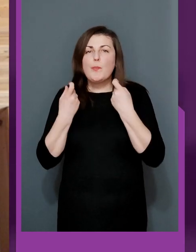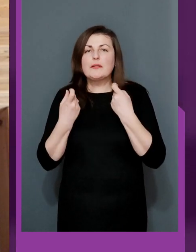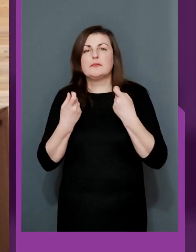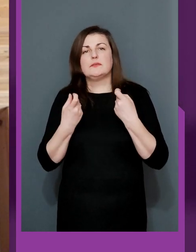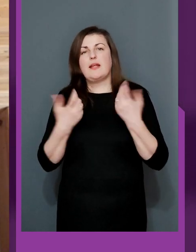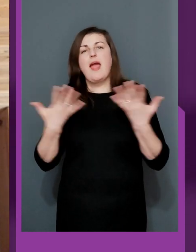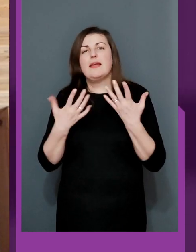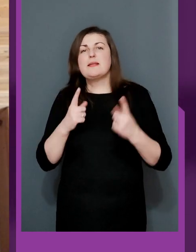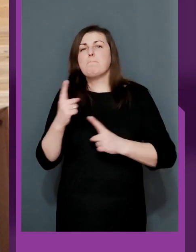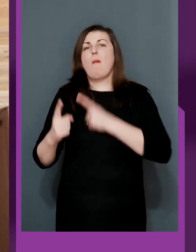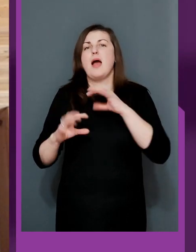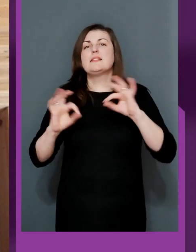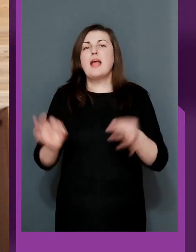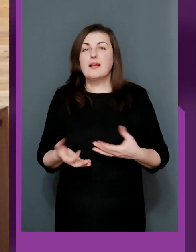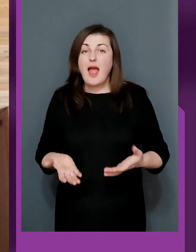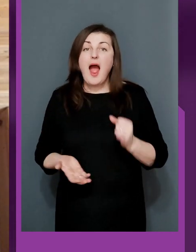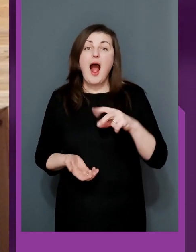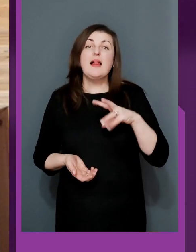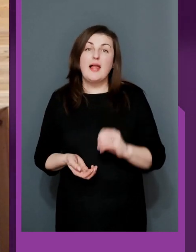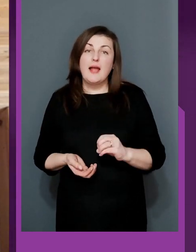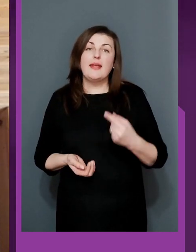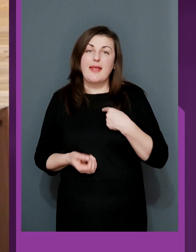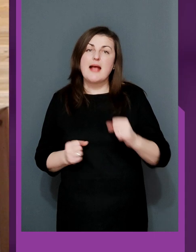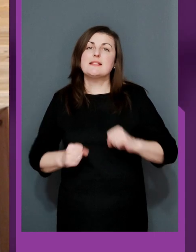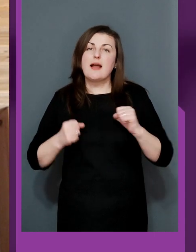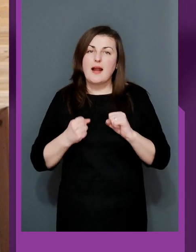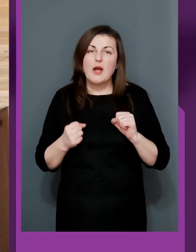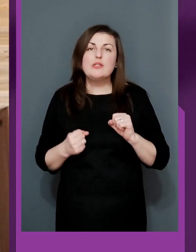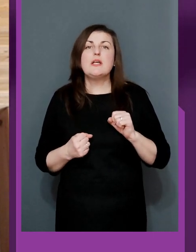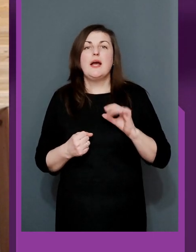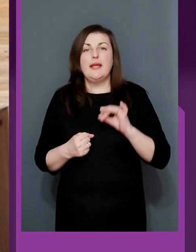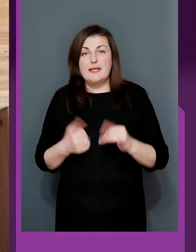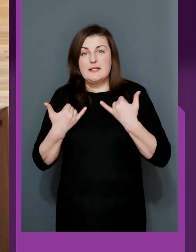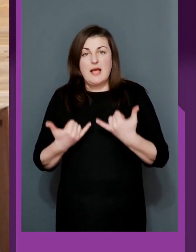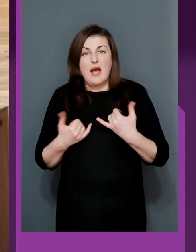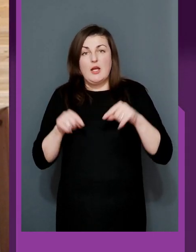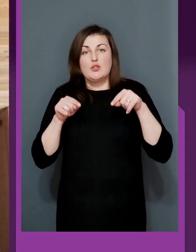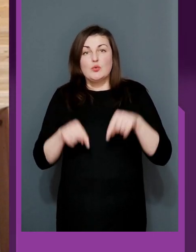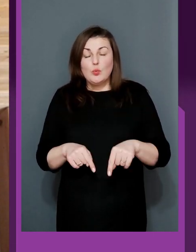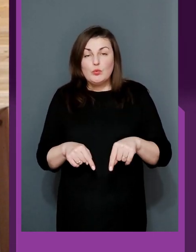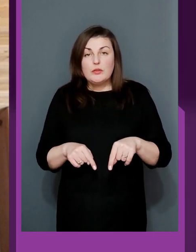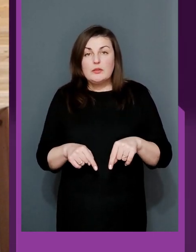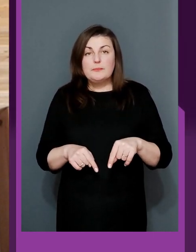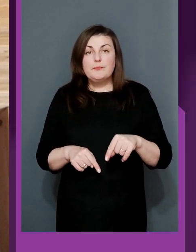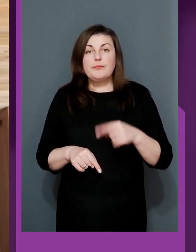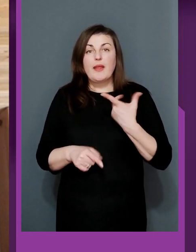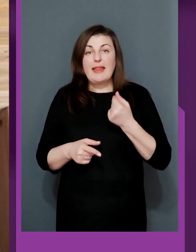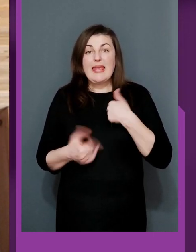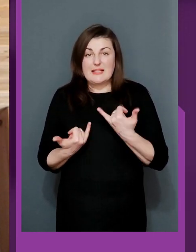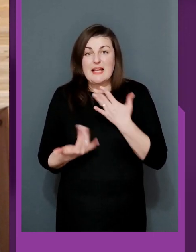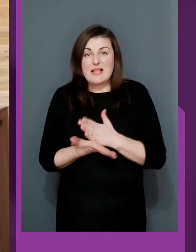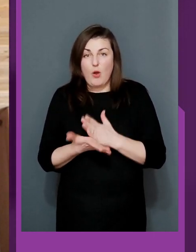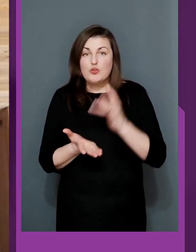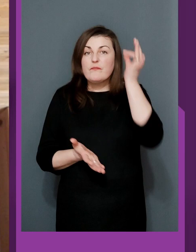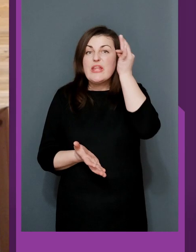супер якийсь майстер але я стараюся і зараз тут де я зараз